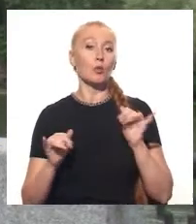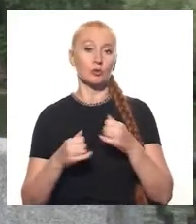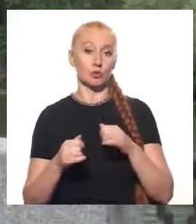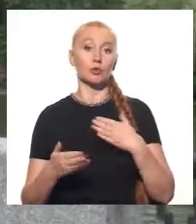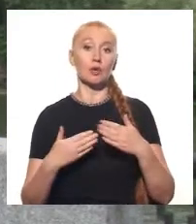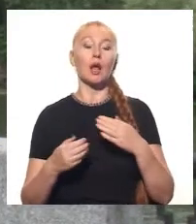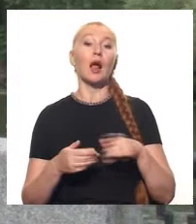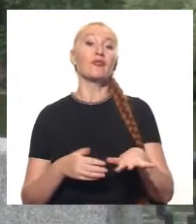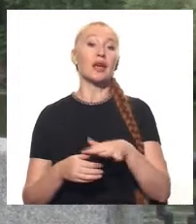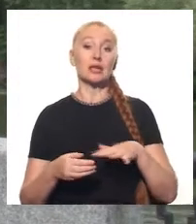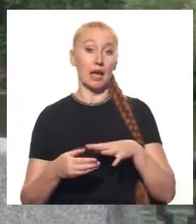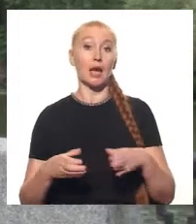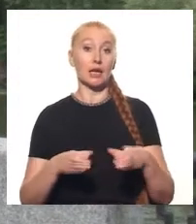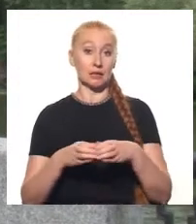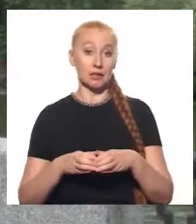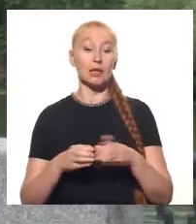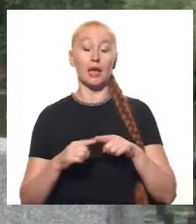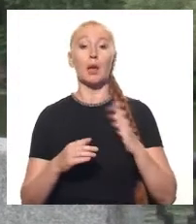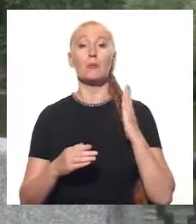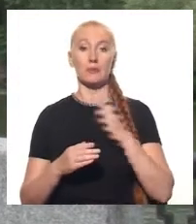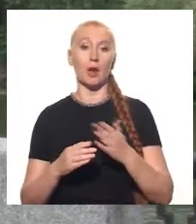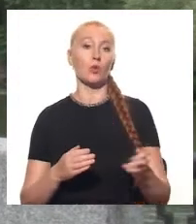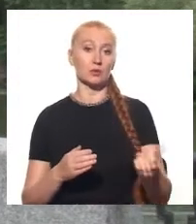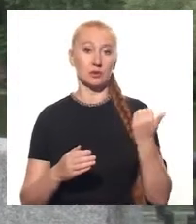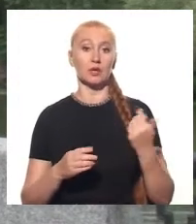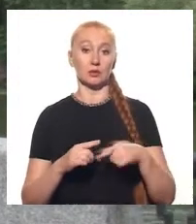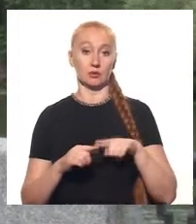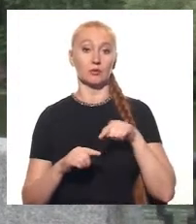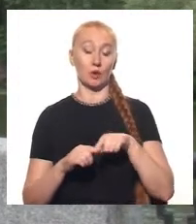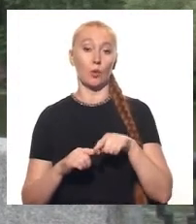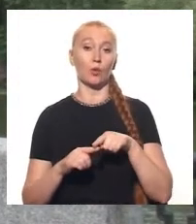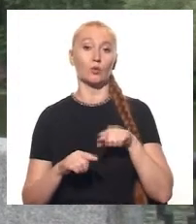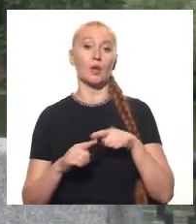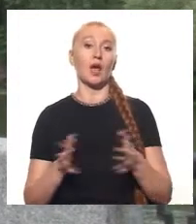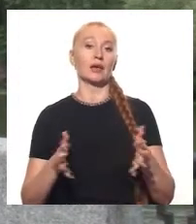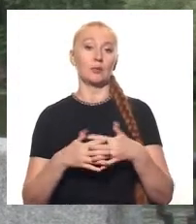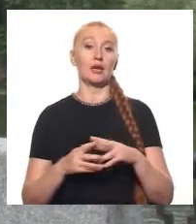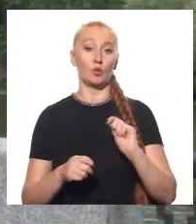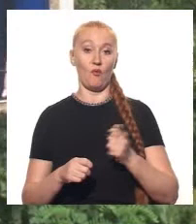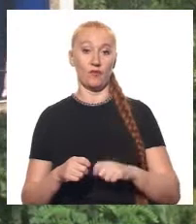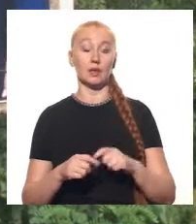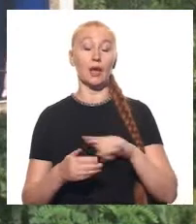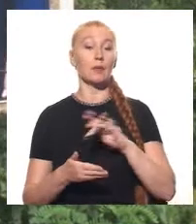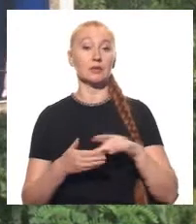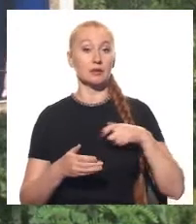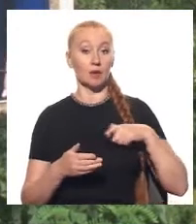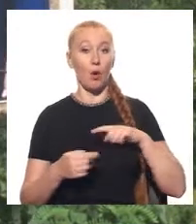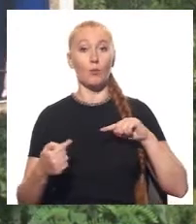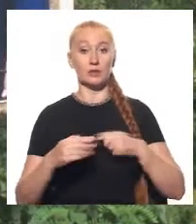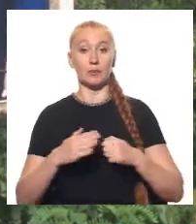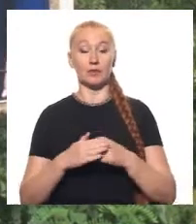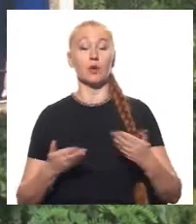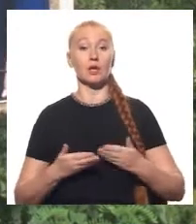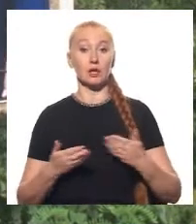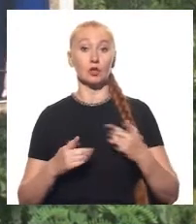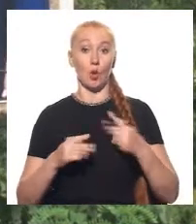можуть обговорюватись, наприклад, питання територіальної цілісності, то це прямий заклик і пряма реалізація того самого інструменту, саме гібридної війни. Депутат місцевої фракції